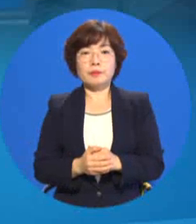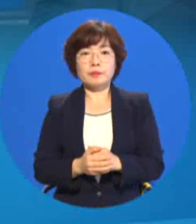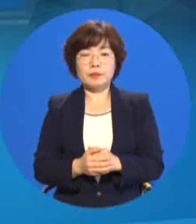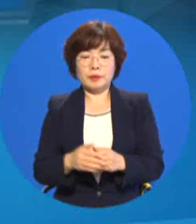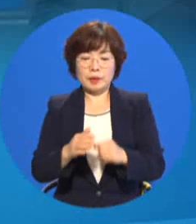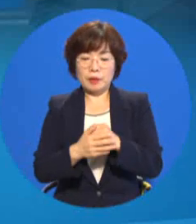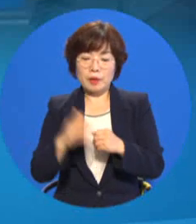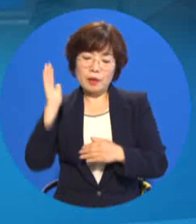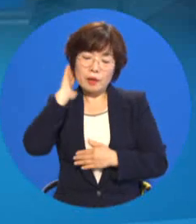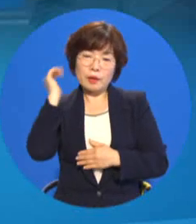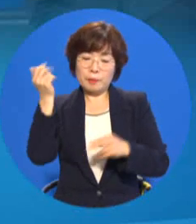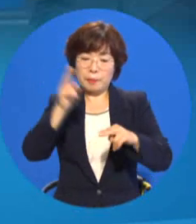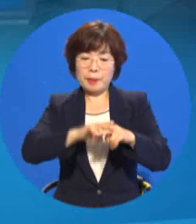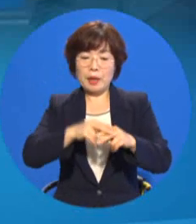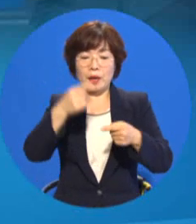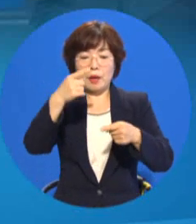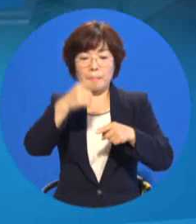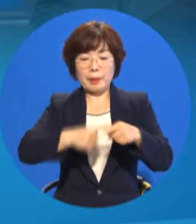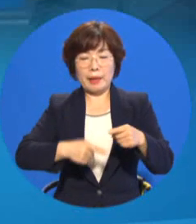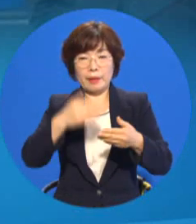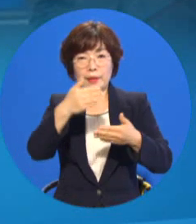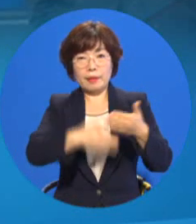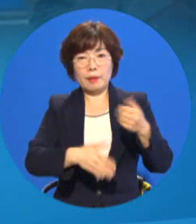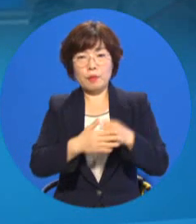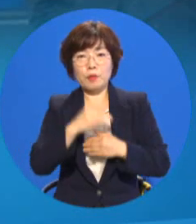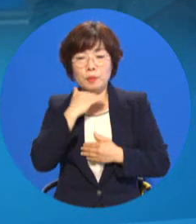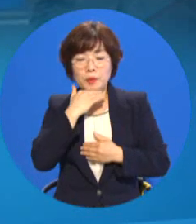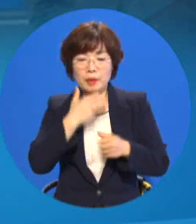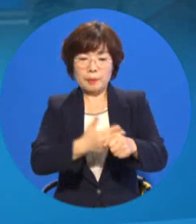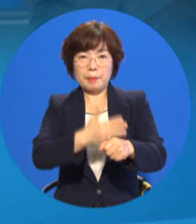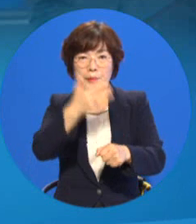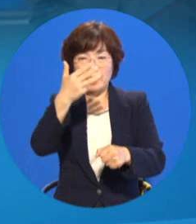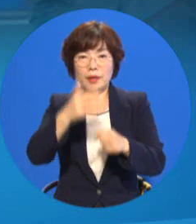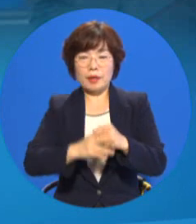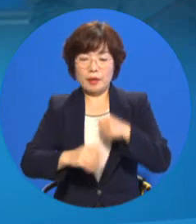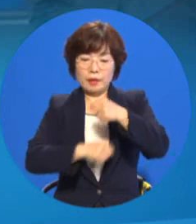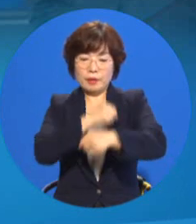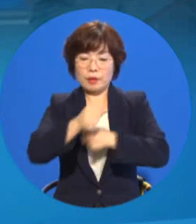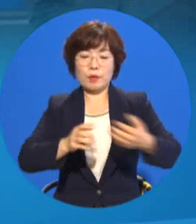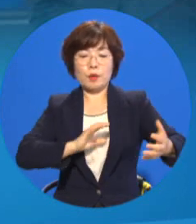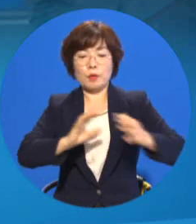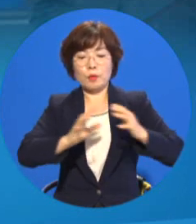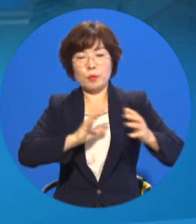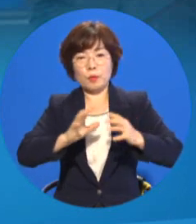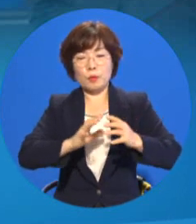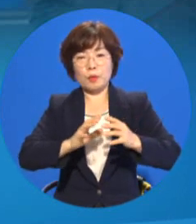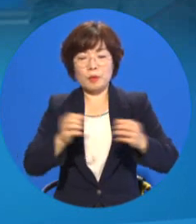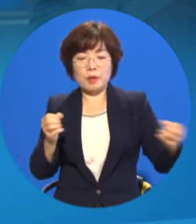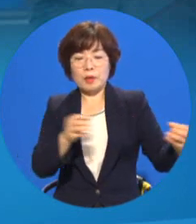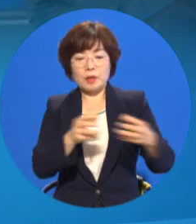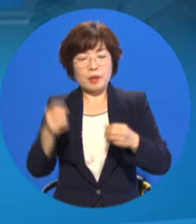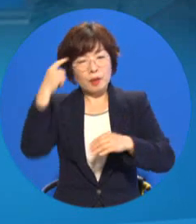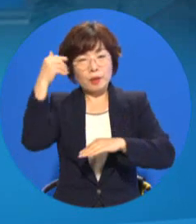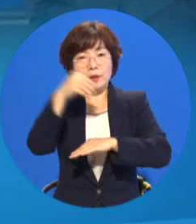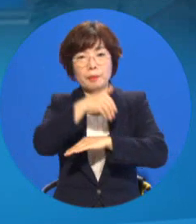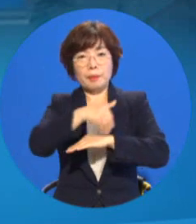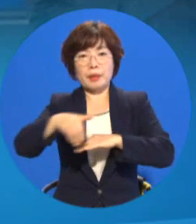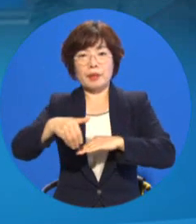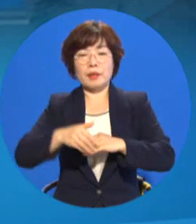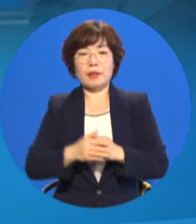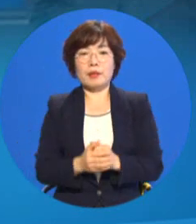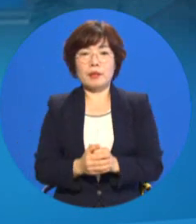집권 후반기에 접어든 문재인 대통령이 잠시 뒤 8시부터 국민들과 타운홀 미팅 방식으로 대화에